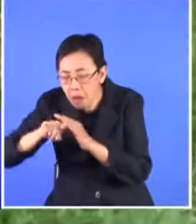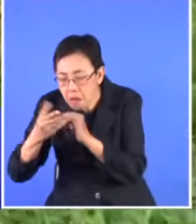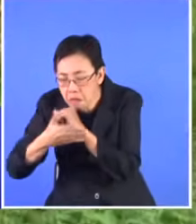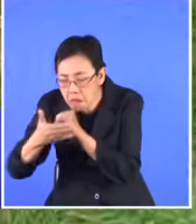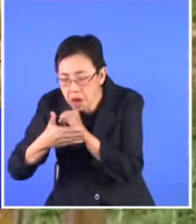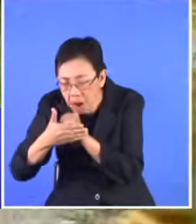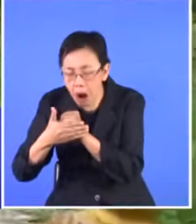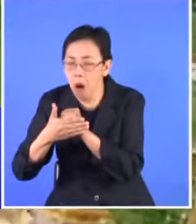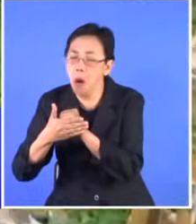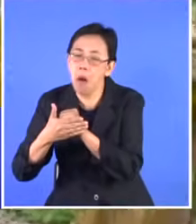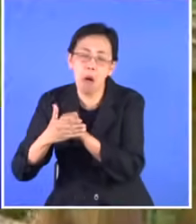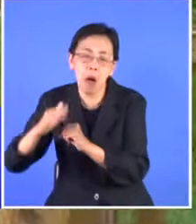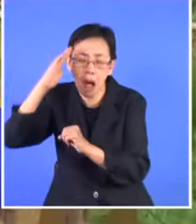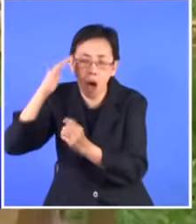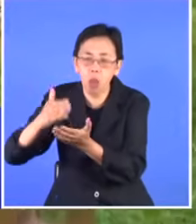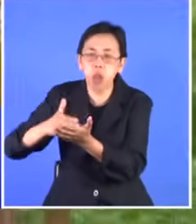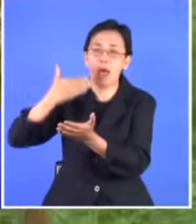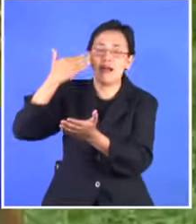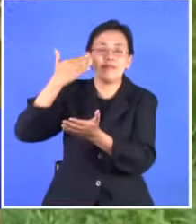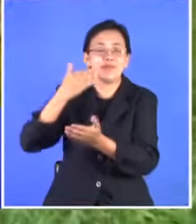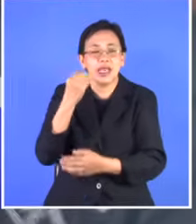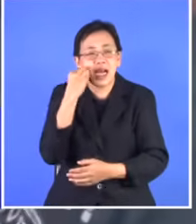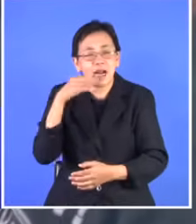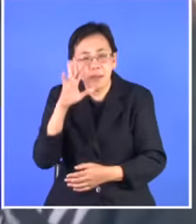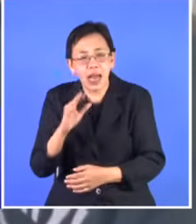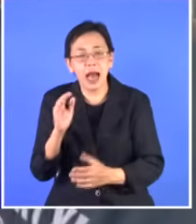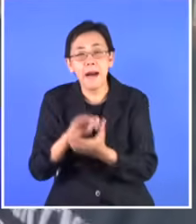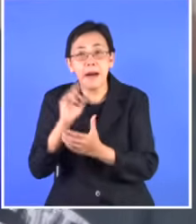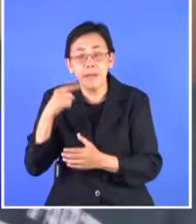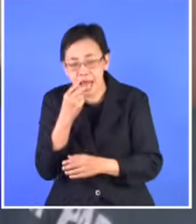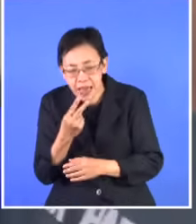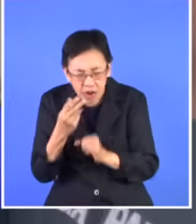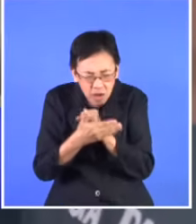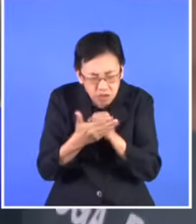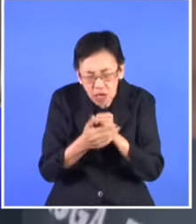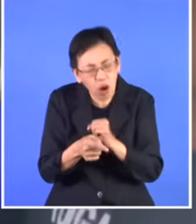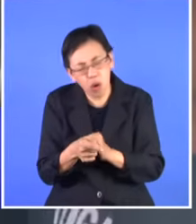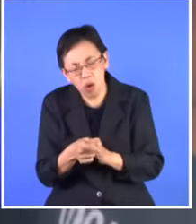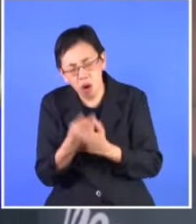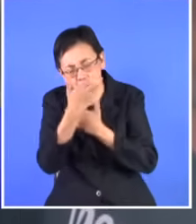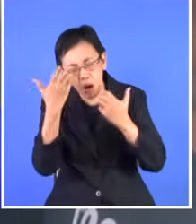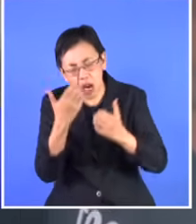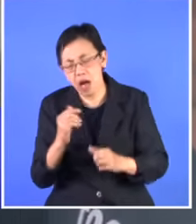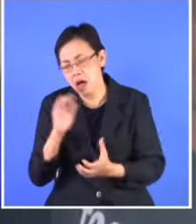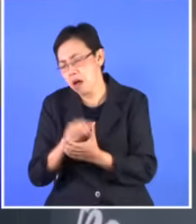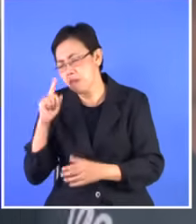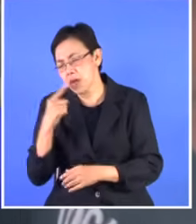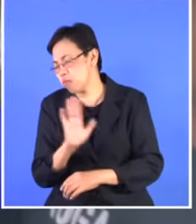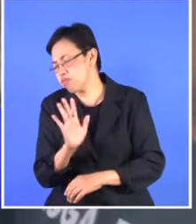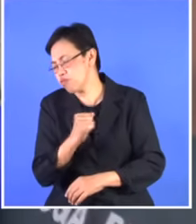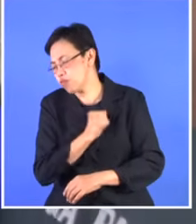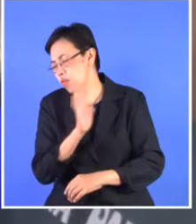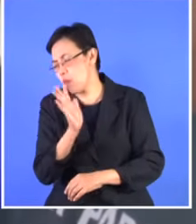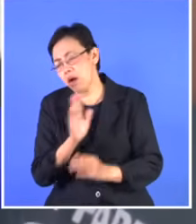จนถูกไล่ออกค่ะกลับมาอยู่บ้านเมียเห็นว่ากำลังมั่วสุมยาเสพติดหนักขึ้นหลอนเมียก็อยู่ไม่ได้เหมือนกันเลิก